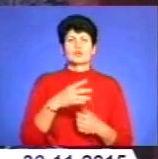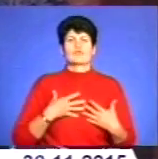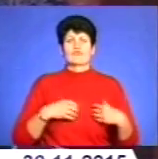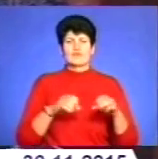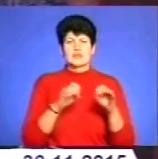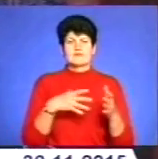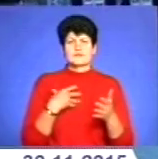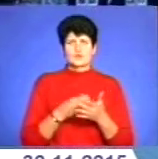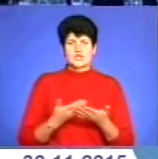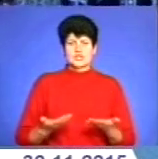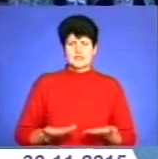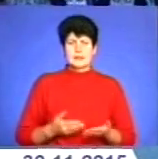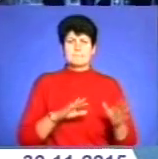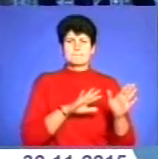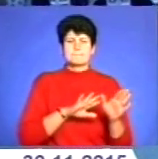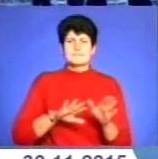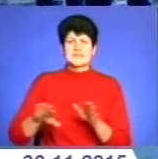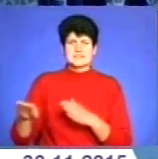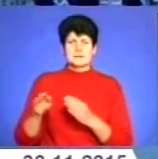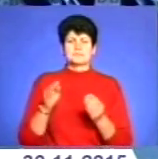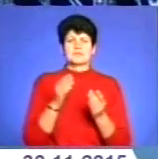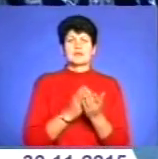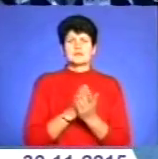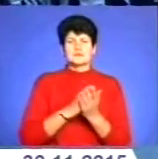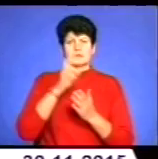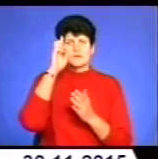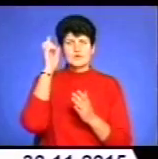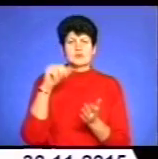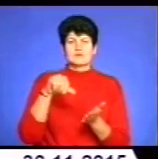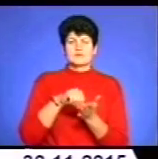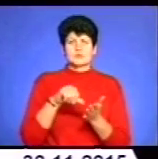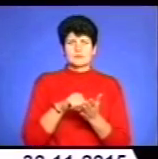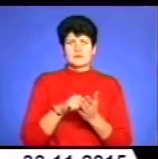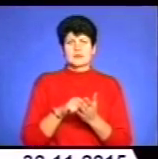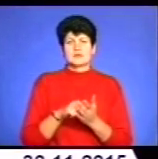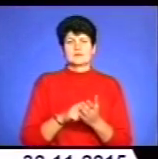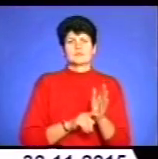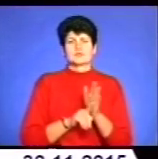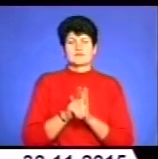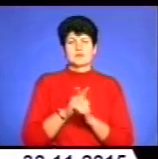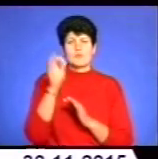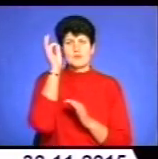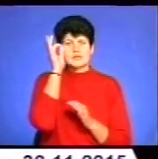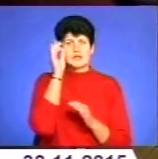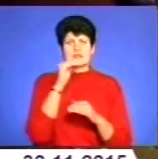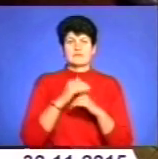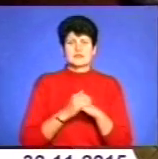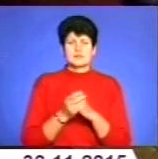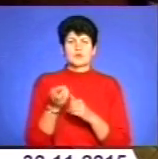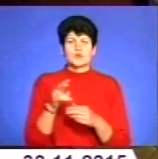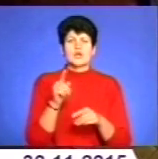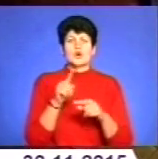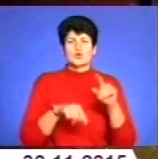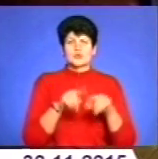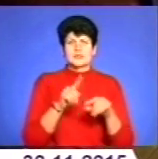своє життя. Після панахиди на Майдані, виступів керівництва і церковнослужителів, настав поминальний вечір. Приходили родинами. Молоді тати